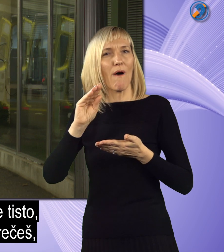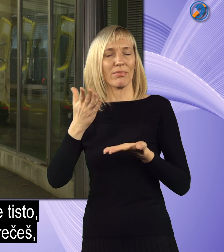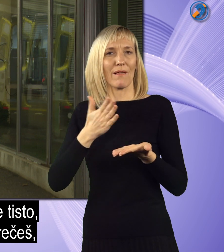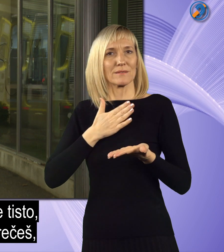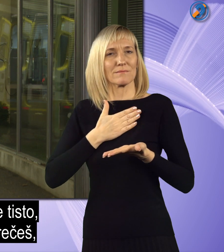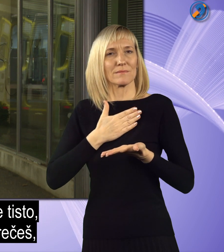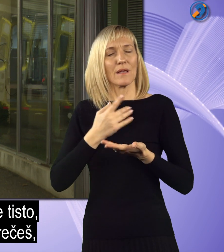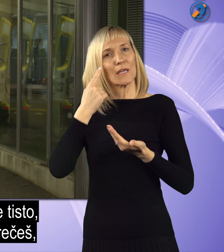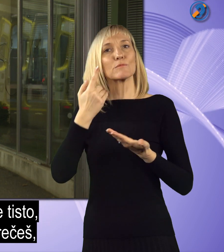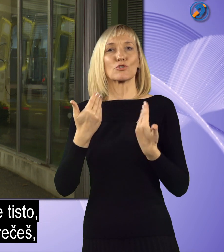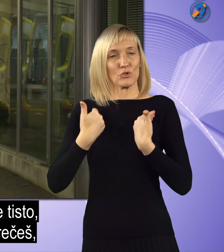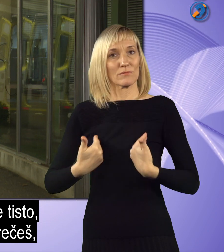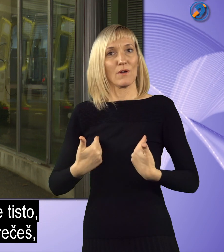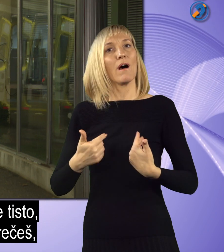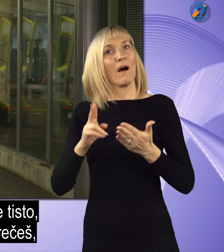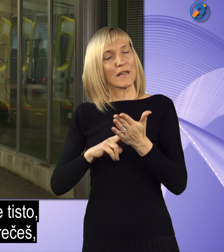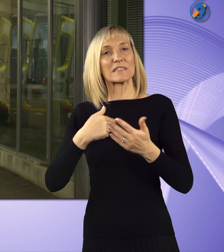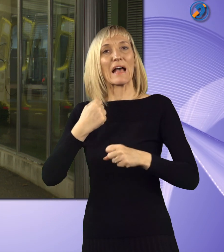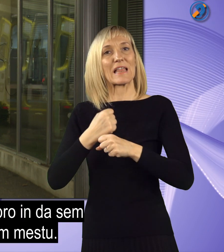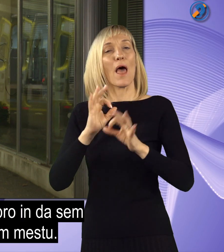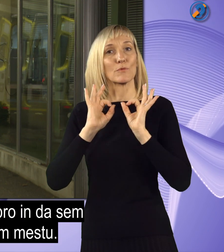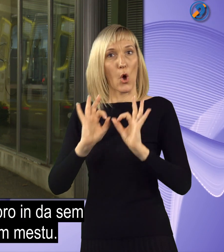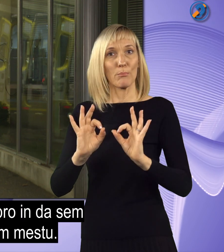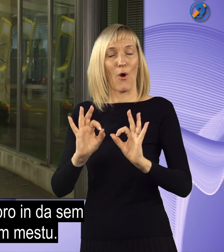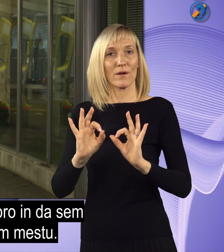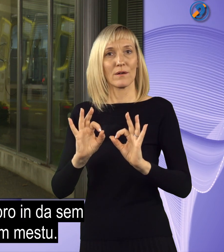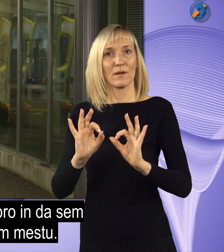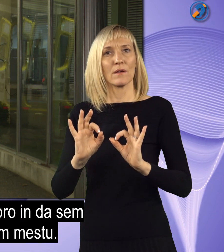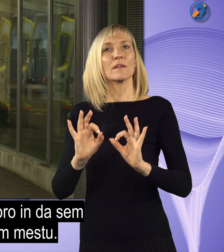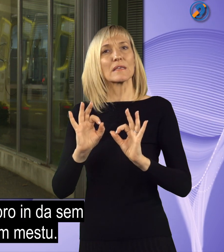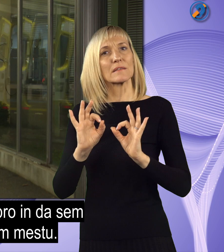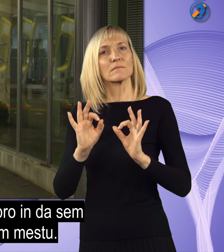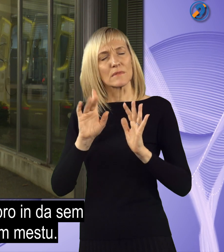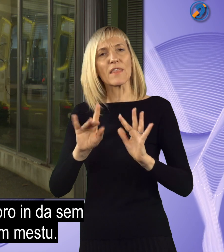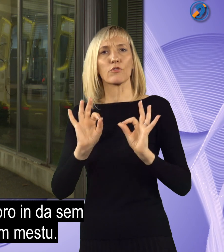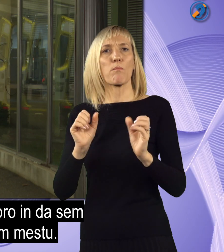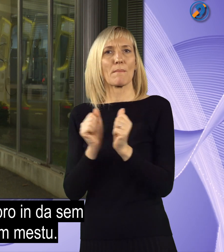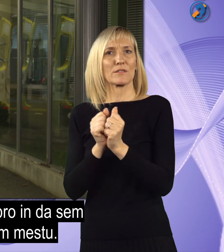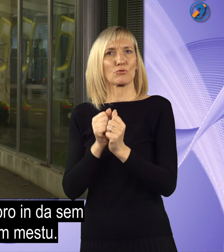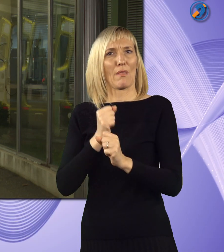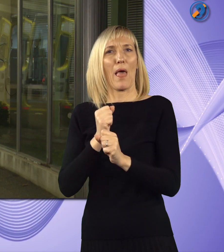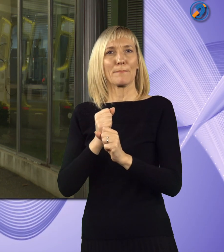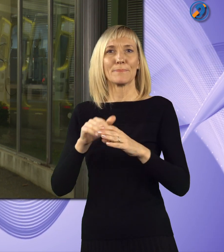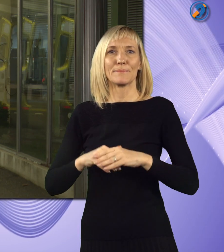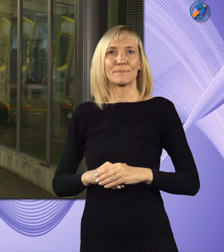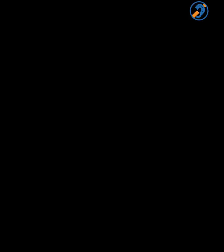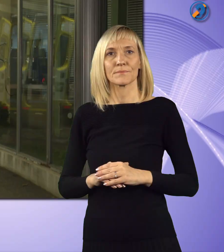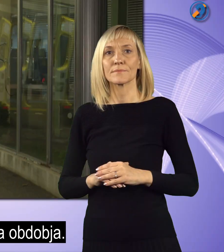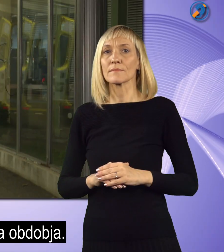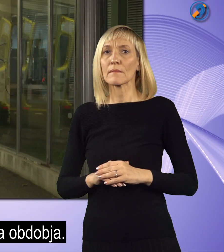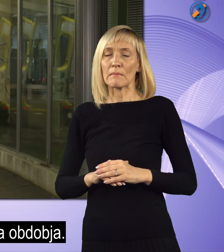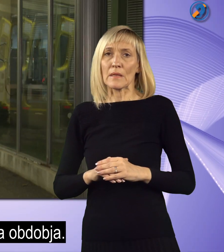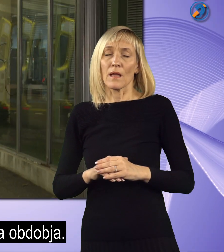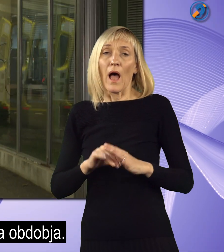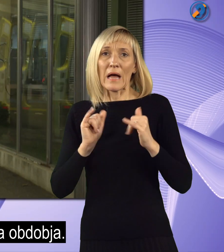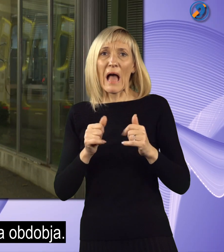ceniš in si misliš, ja, mogoče pa res delam dobro in sem na pravem mestu.